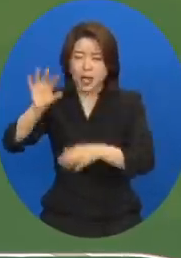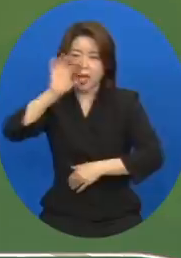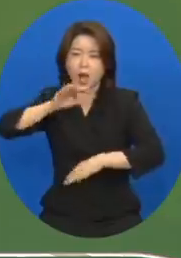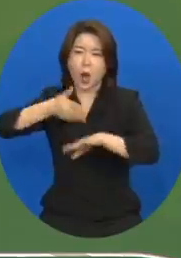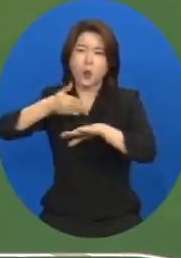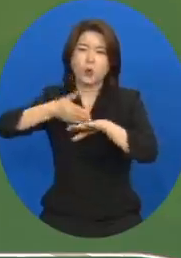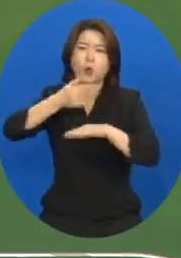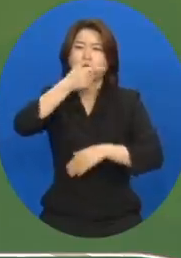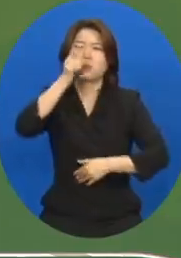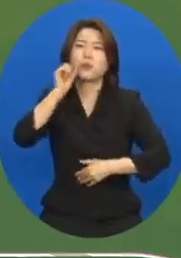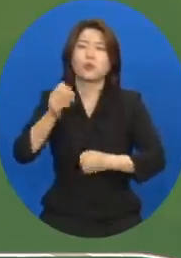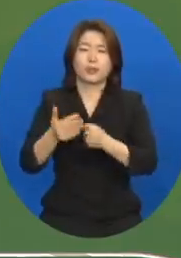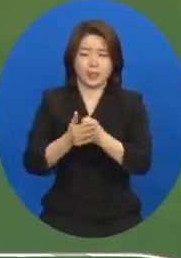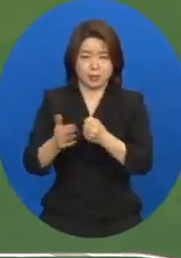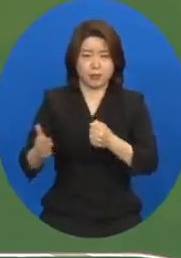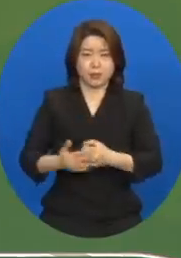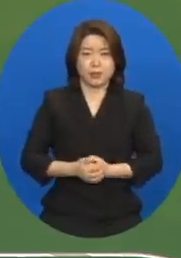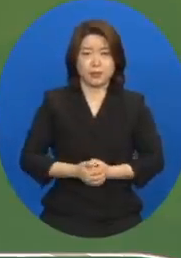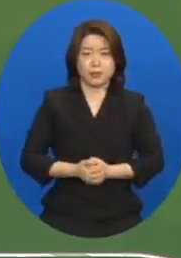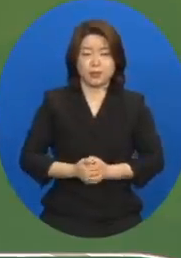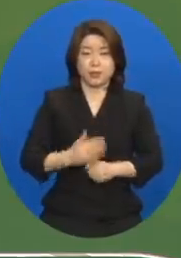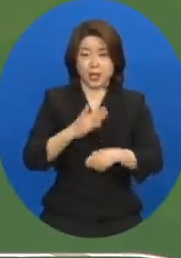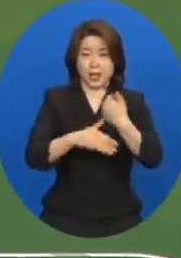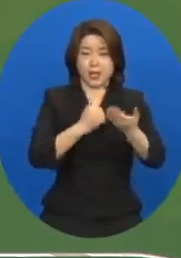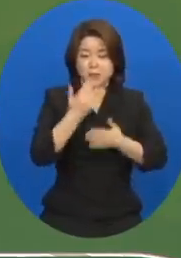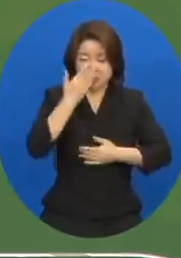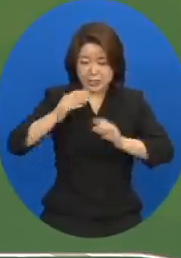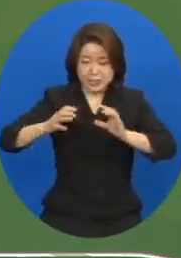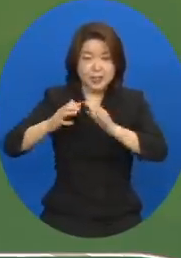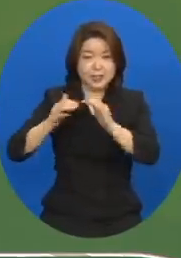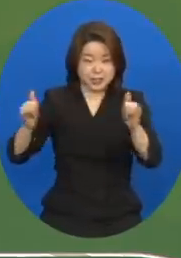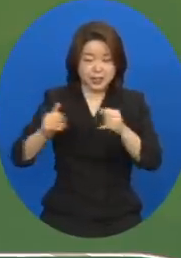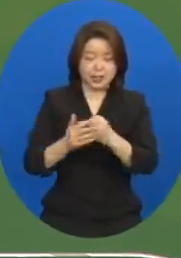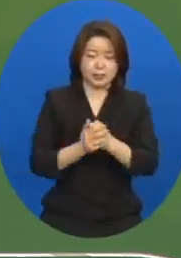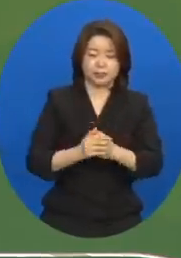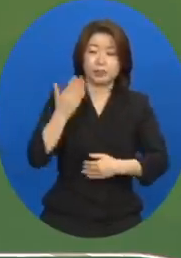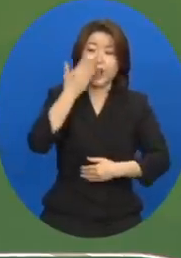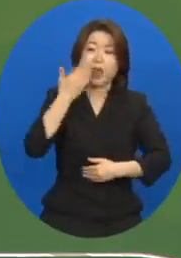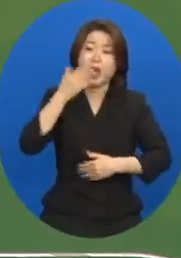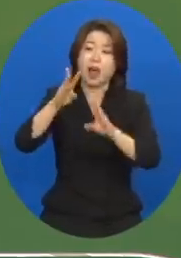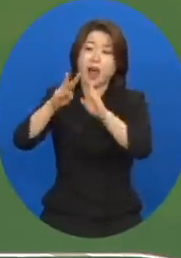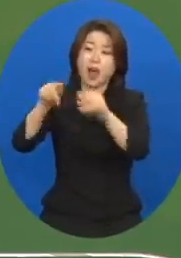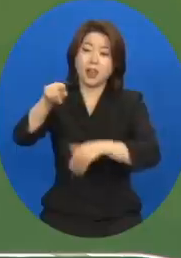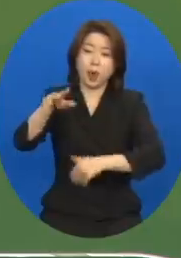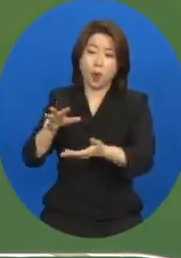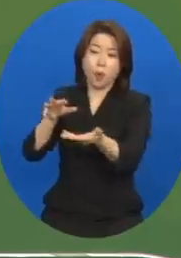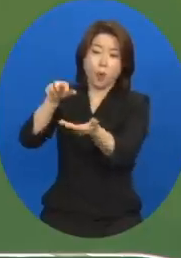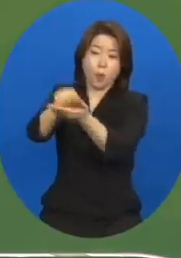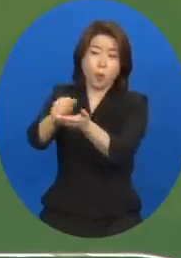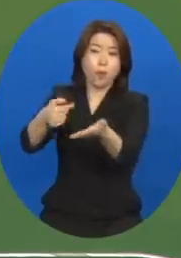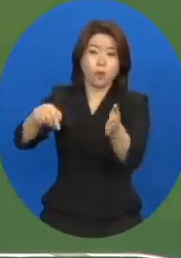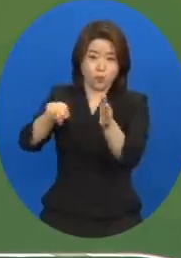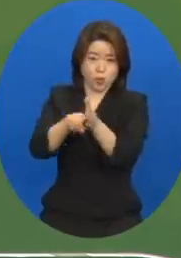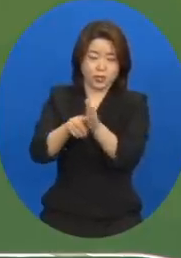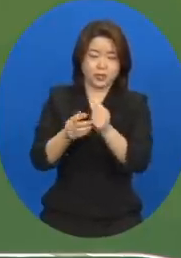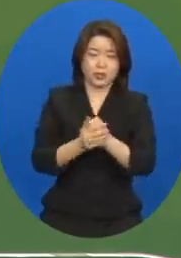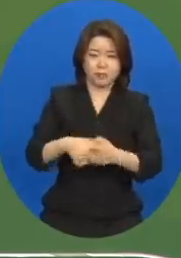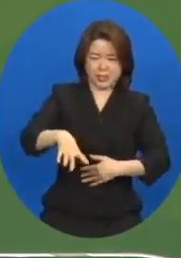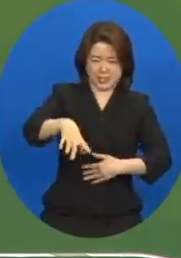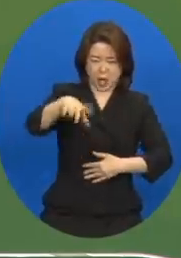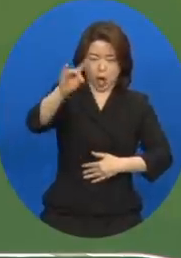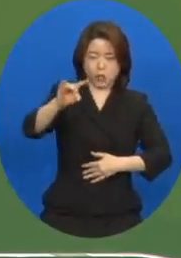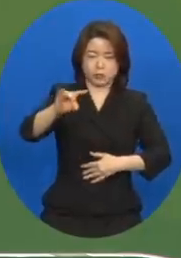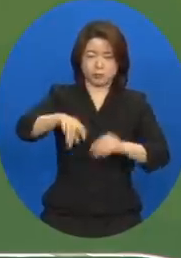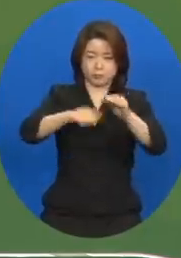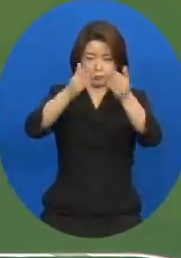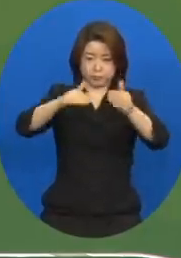그렇습니다. 하나님께서 이스라엘 백성들을 이제 가나안 땅 정복을 위해서 첫 성